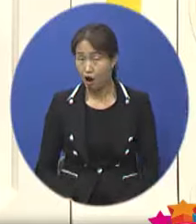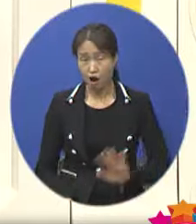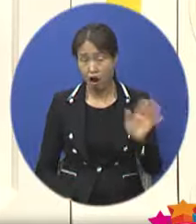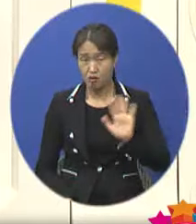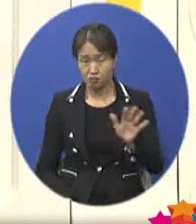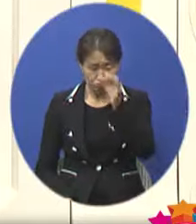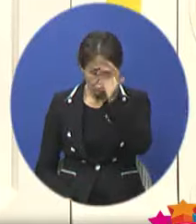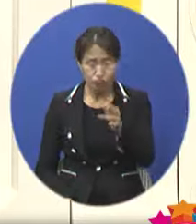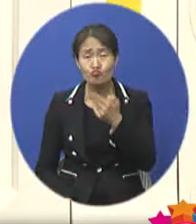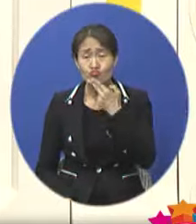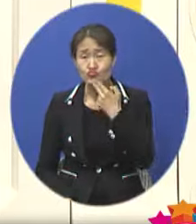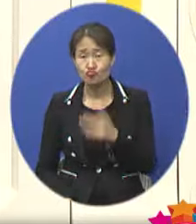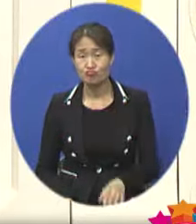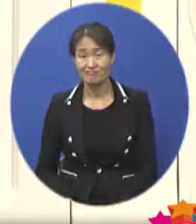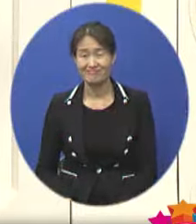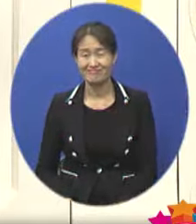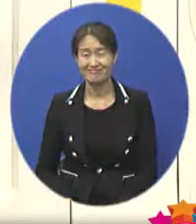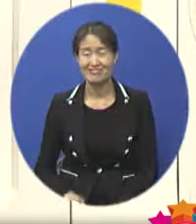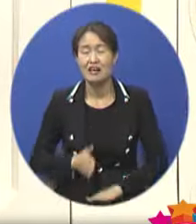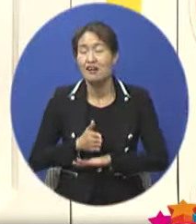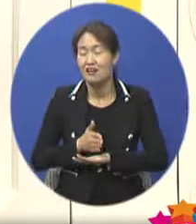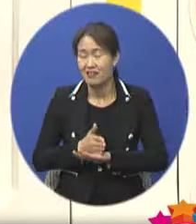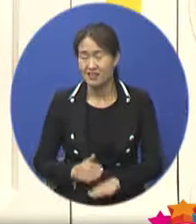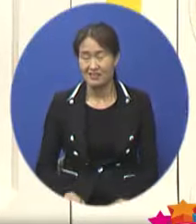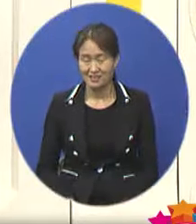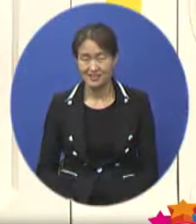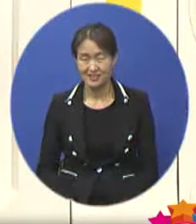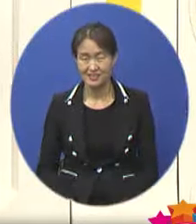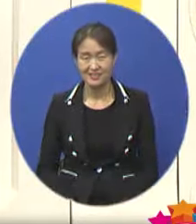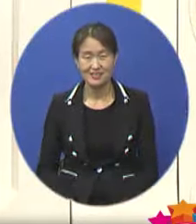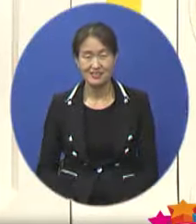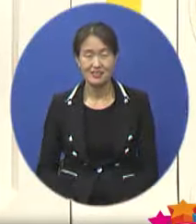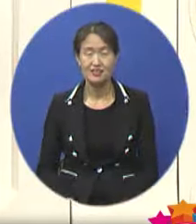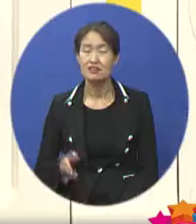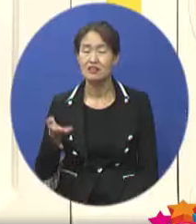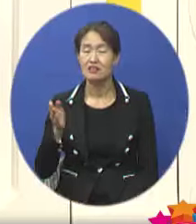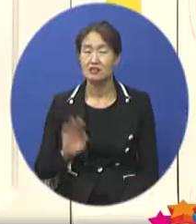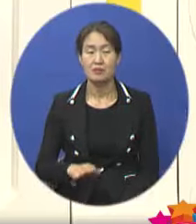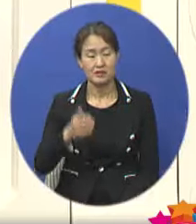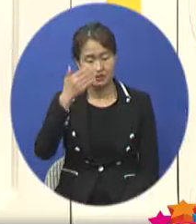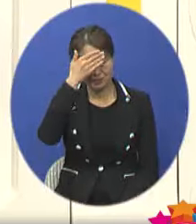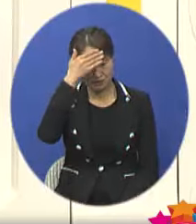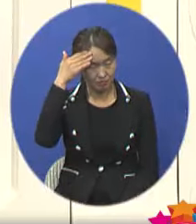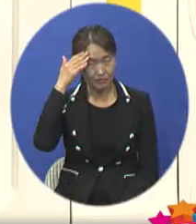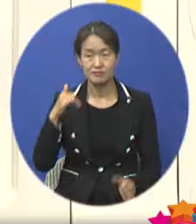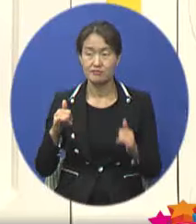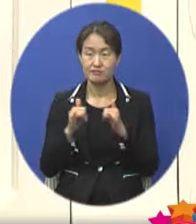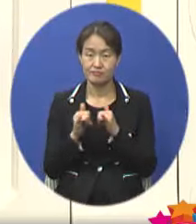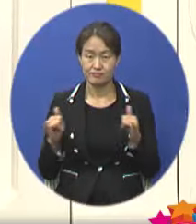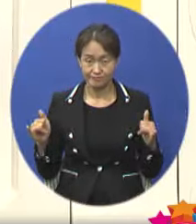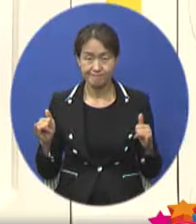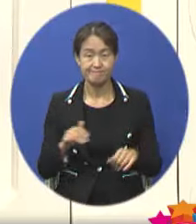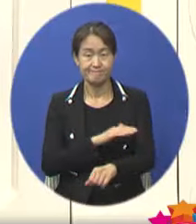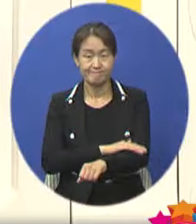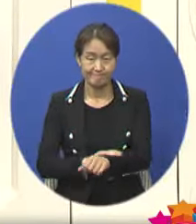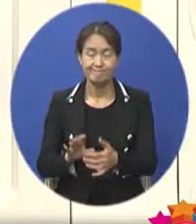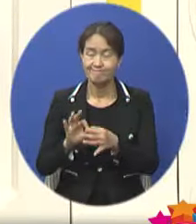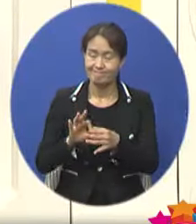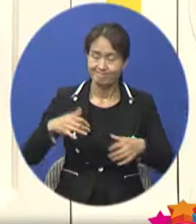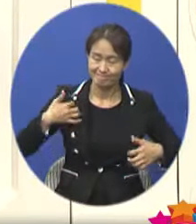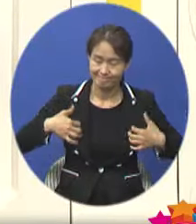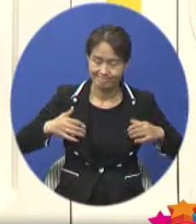미안해요. 아이고, 아이고 고맙지 그 노래 선생님, 예. 선생님은. 그래도 젊은이, 예. 젊은이들도 다 잘 반겨주고